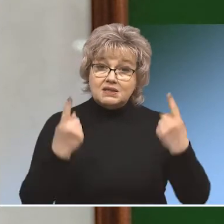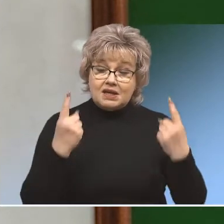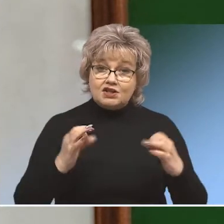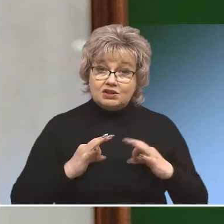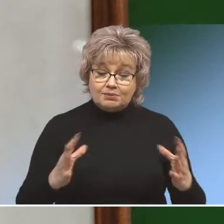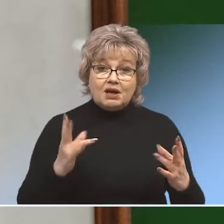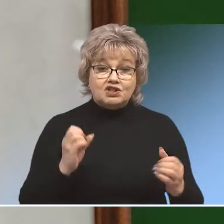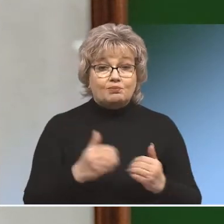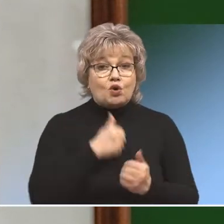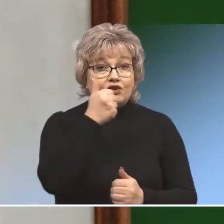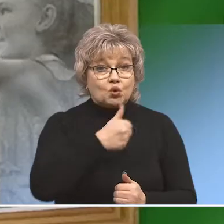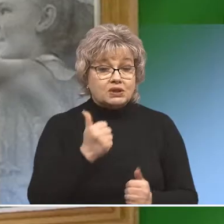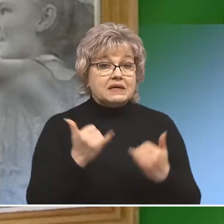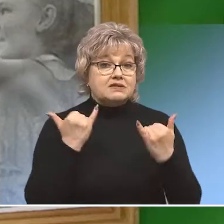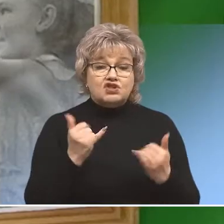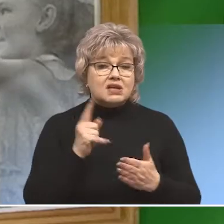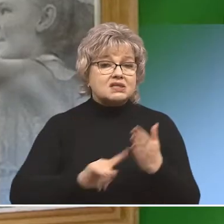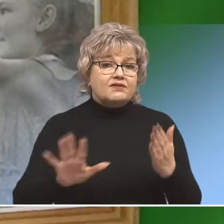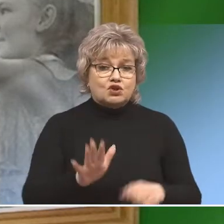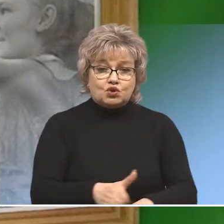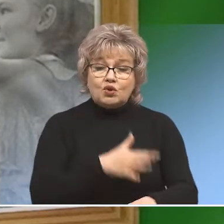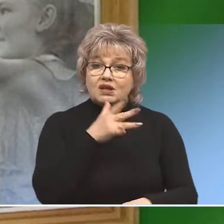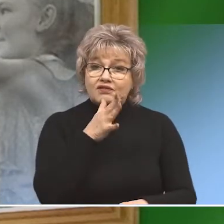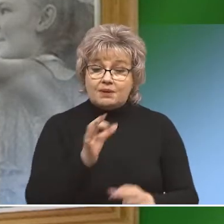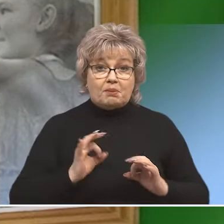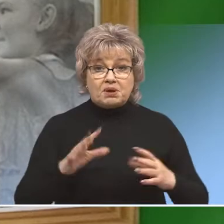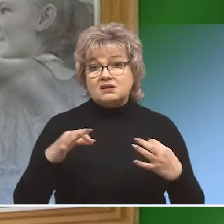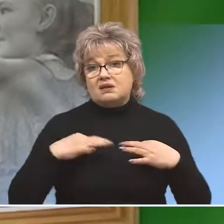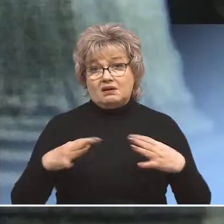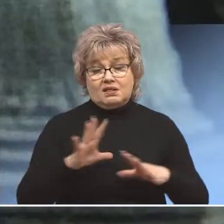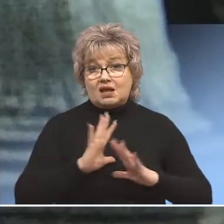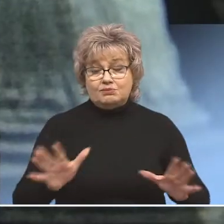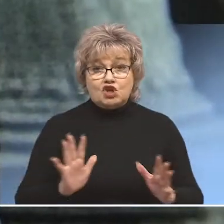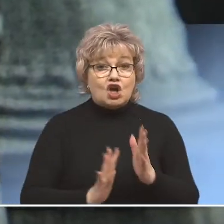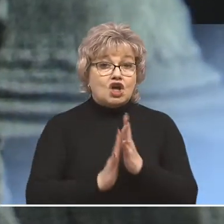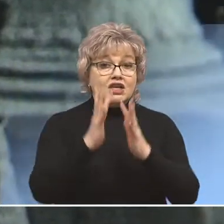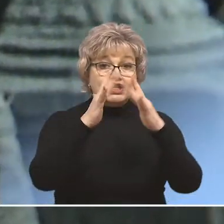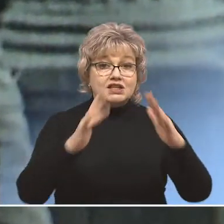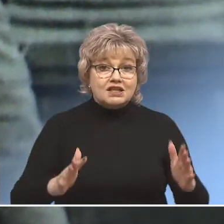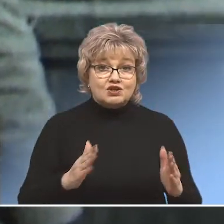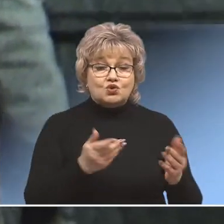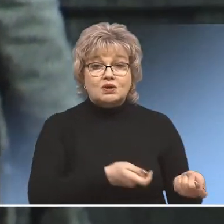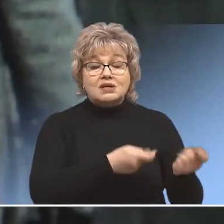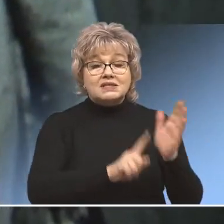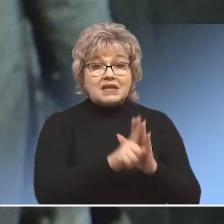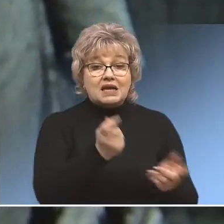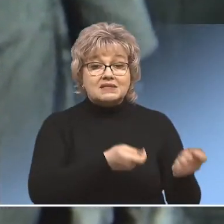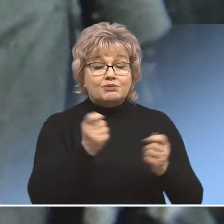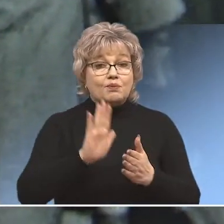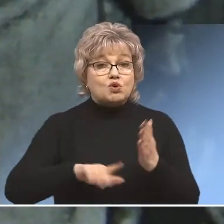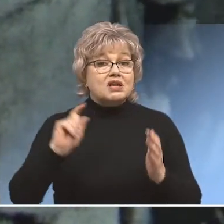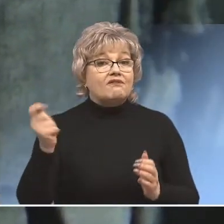менее значимым, чем сам Новый год. Сейчас и не верится, что долгие годы праздник не отмечали, и из лесу елочку забирать домой стали